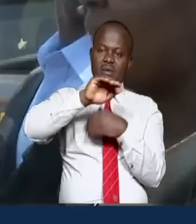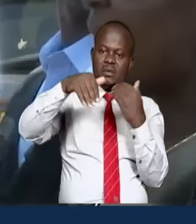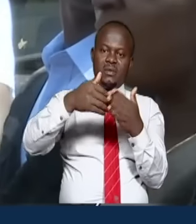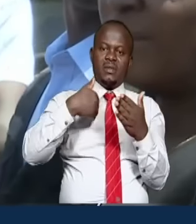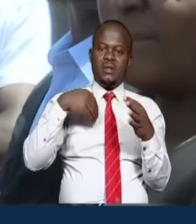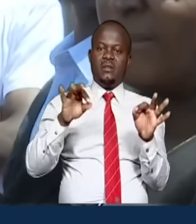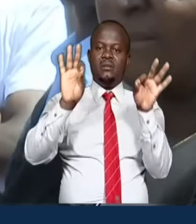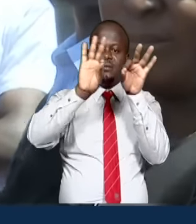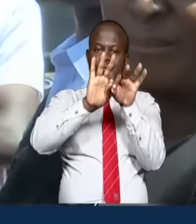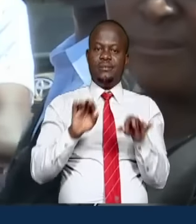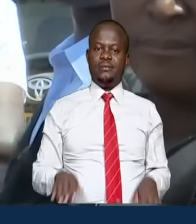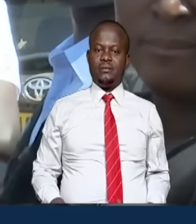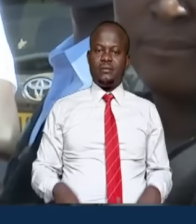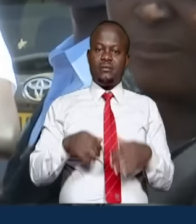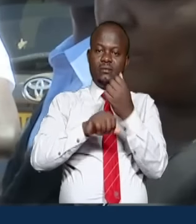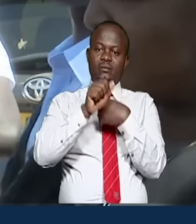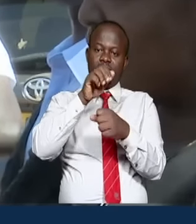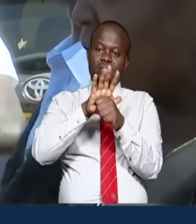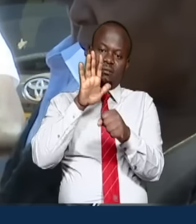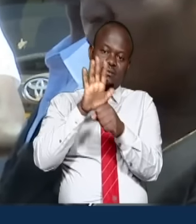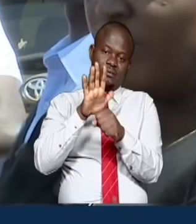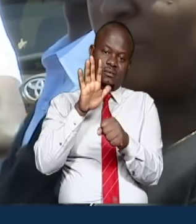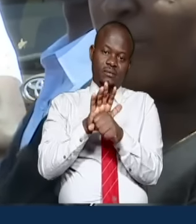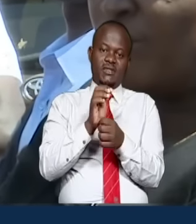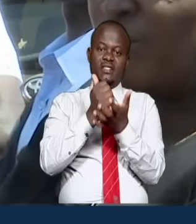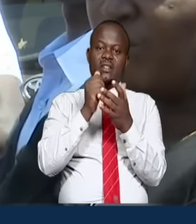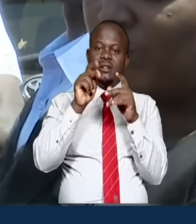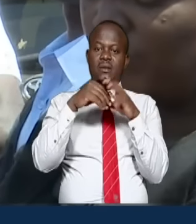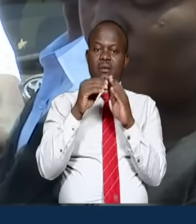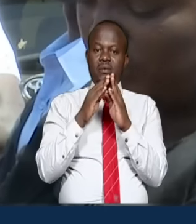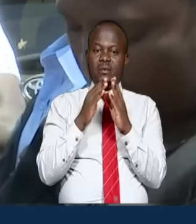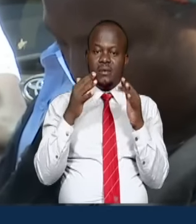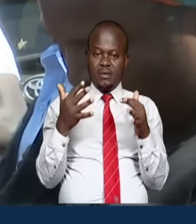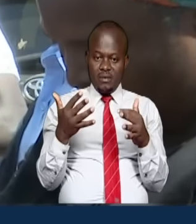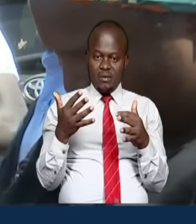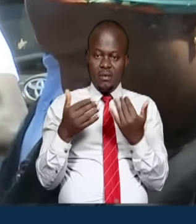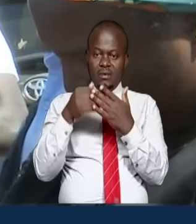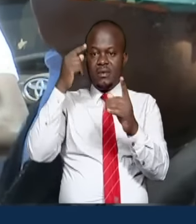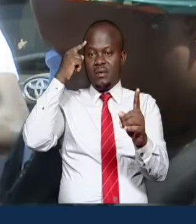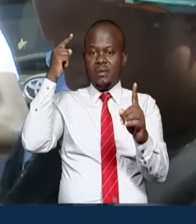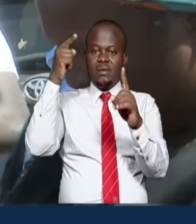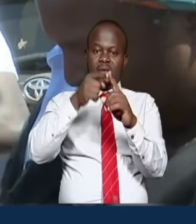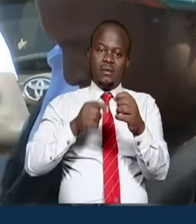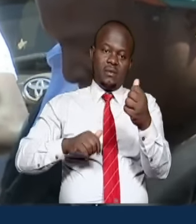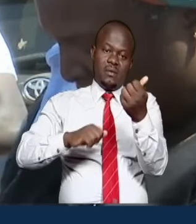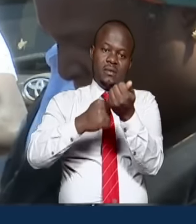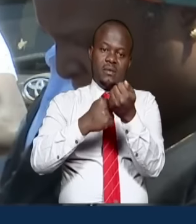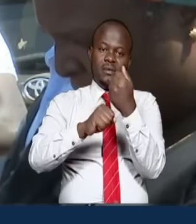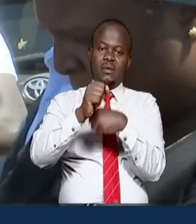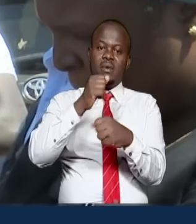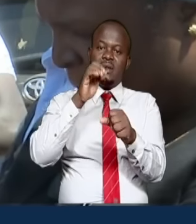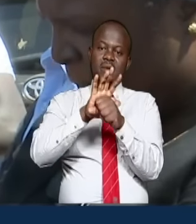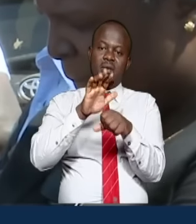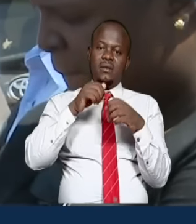agaciro. Hari imirimo myinshi rero cyane itunga abanyamujyi, umugambi wo gushyigikira imirimo myinshi